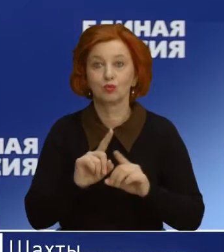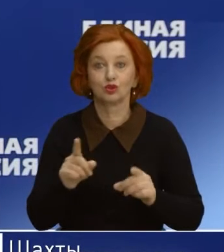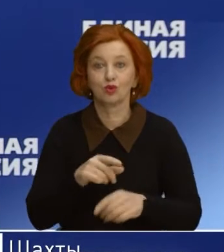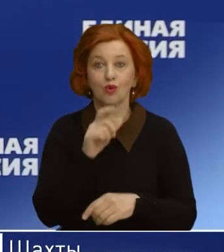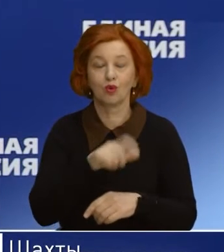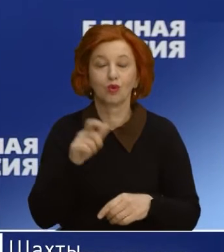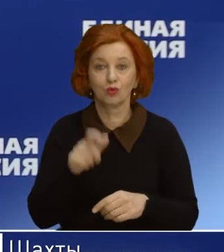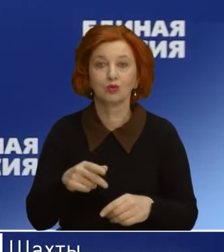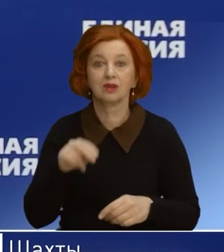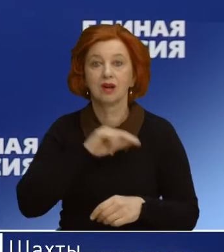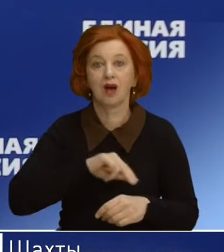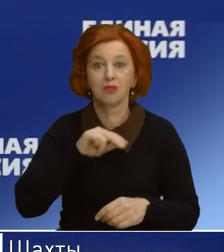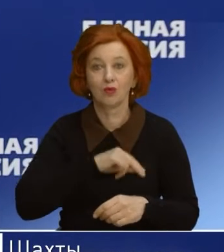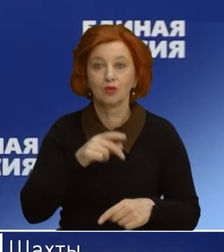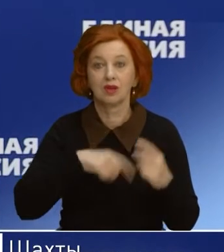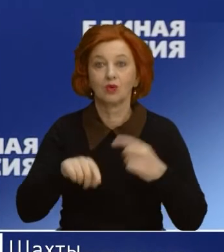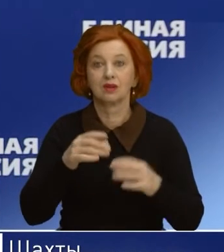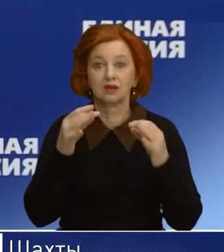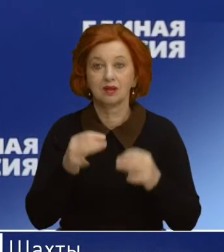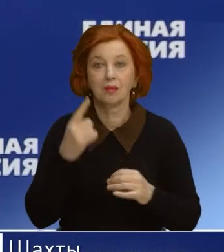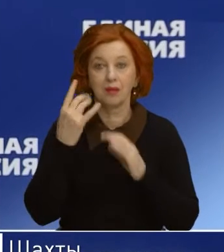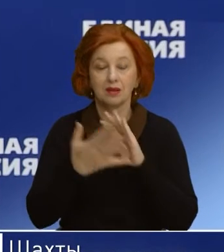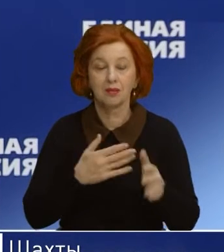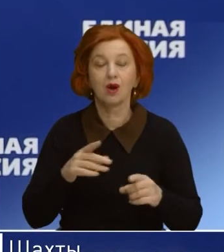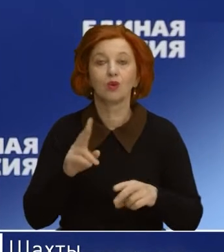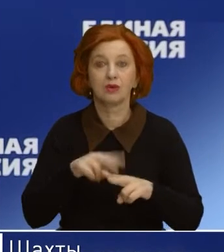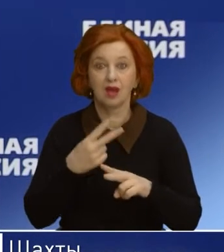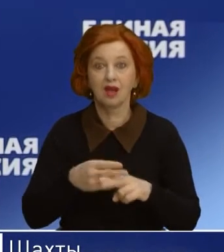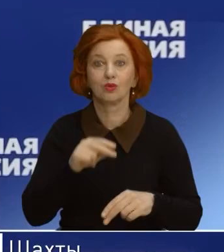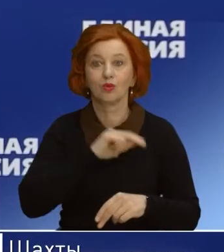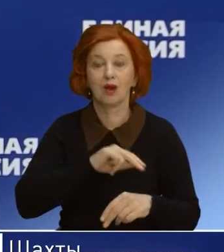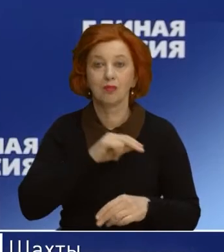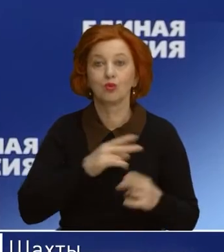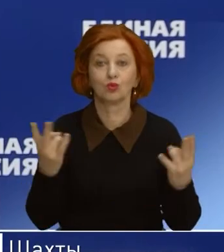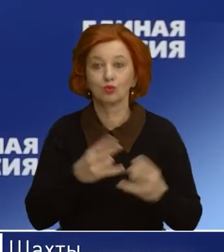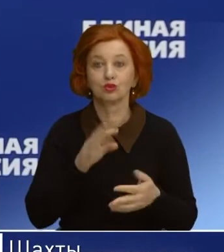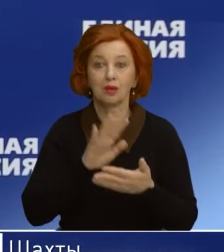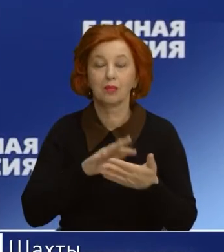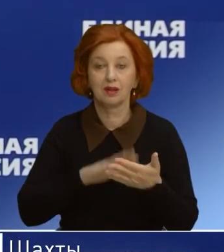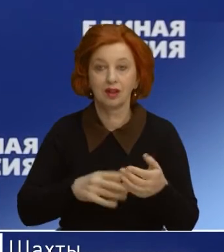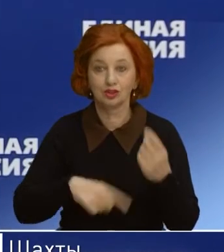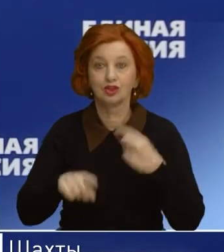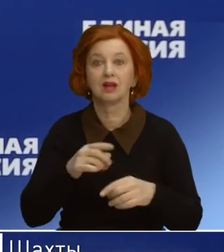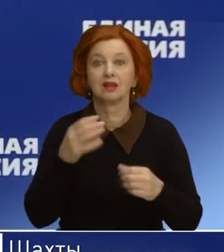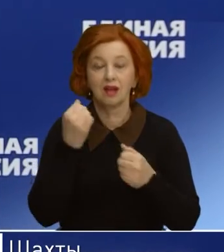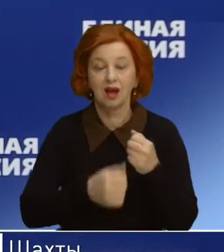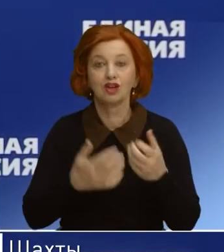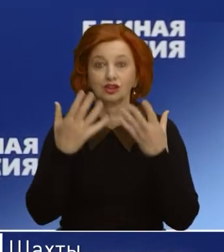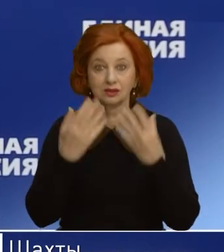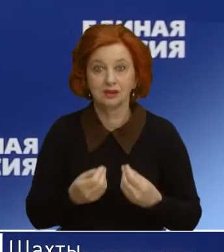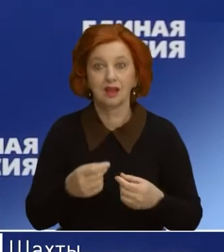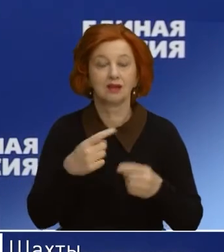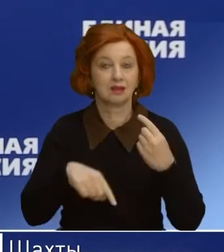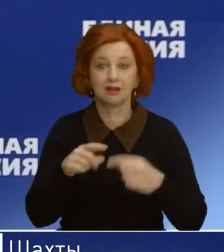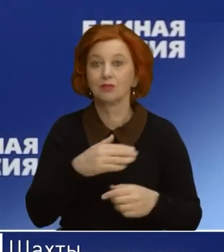мобилизацию сил ресурсов понимаем что эту работу надо продолжать приоритет у нас остается неизменным это помощь гражданам